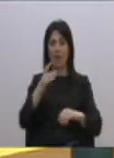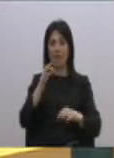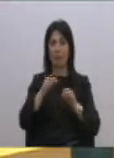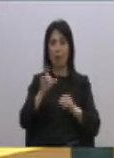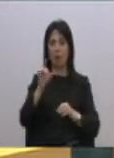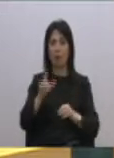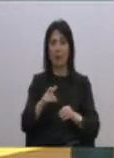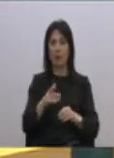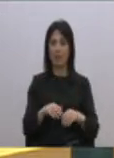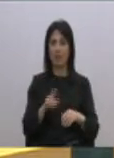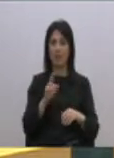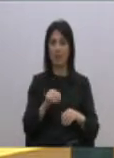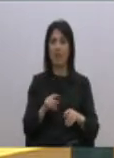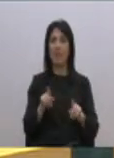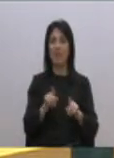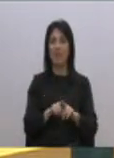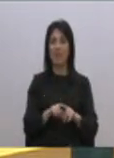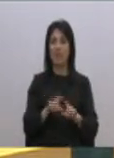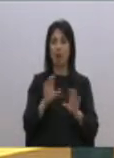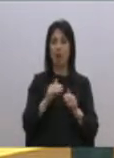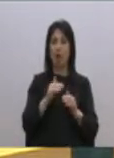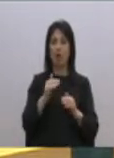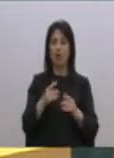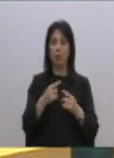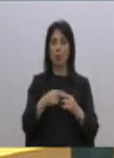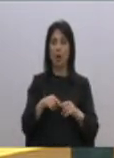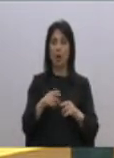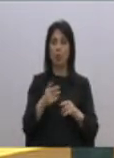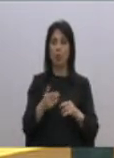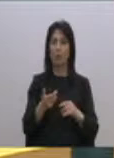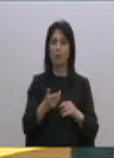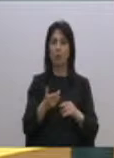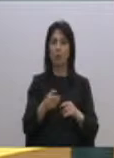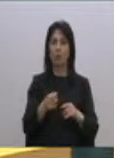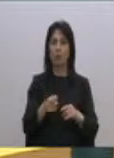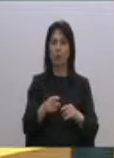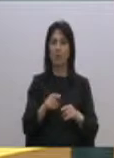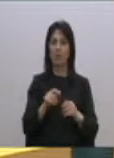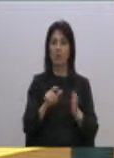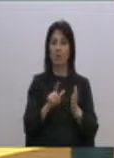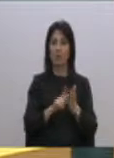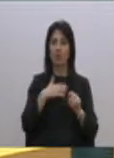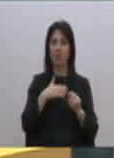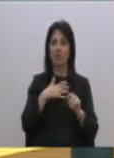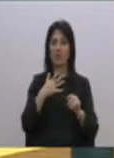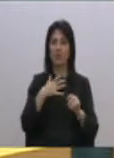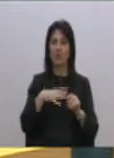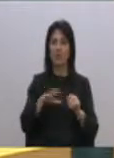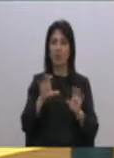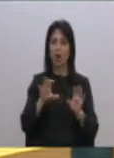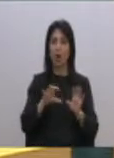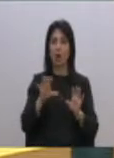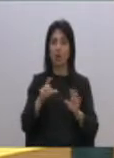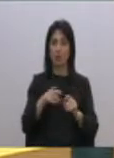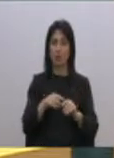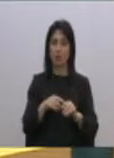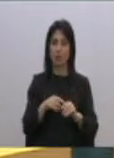მოსამართლე როცა იღებს გადაწყვეტილებას. ეს კონსტიტუციური ორგანოა, რომელზეც 62 მუხში